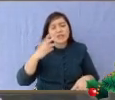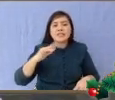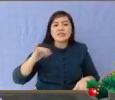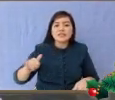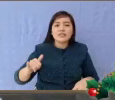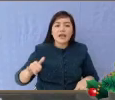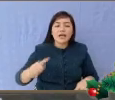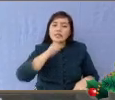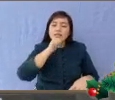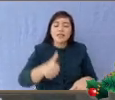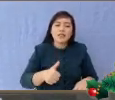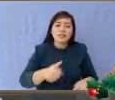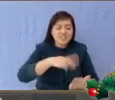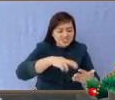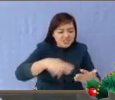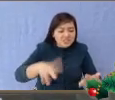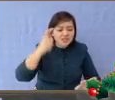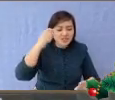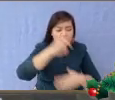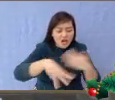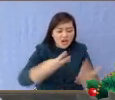faith rather than in fear.